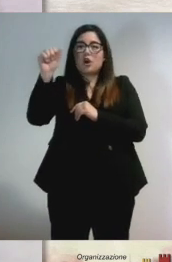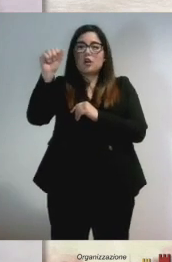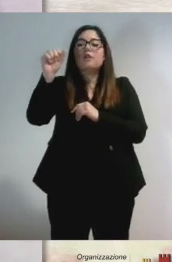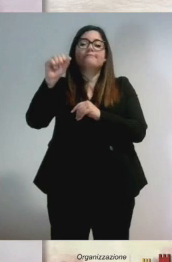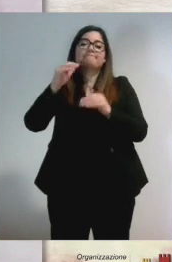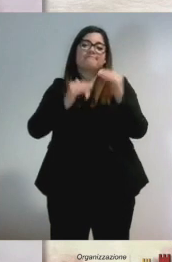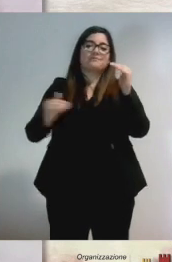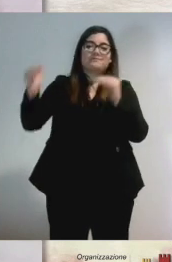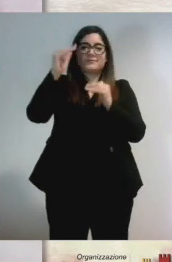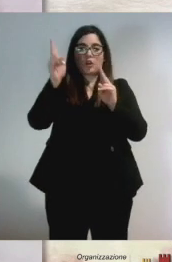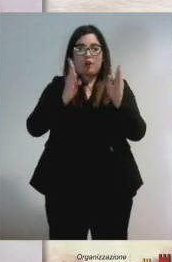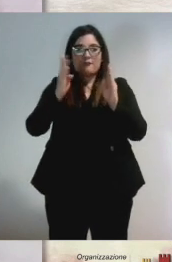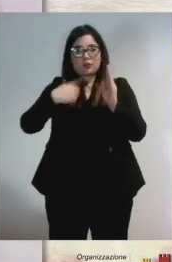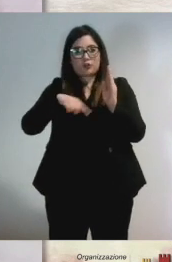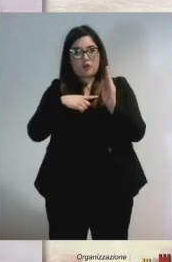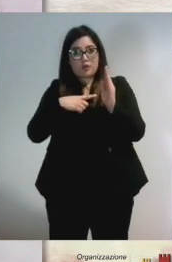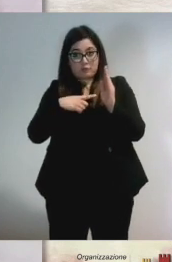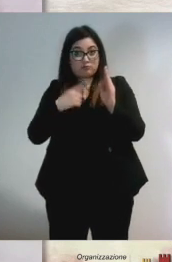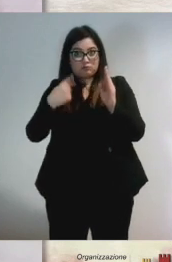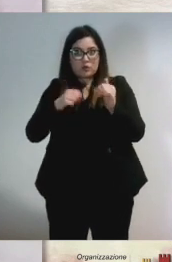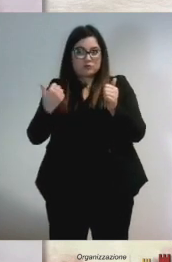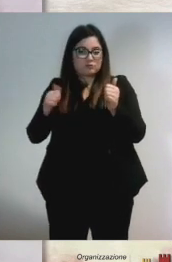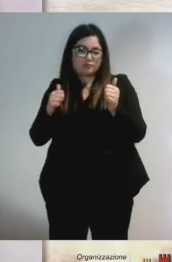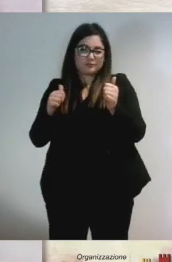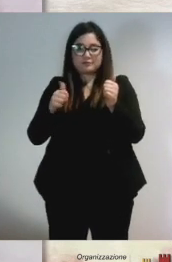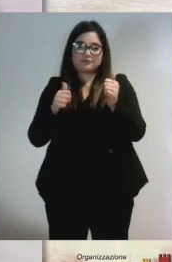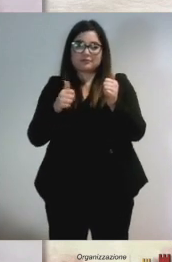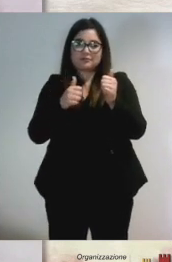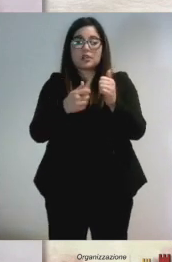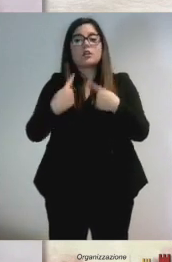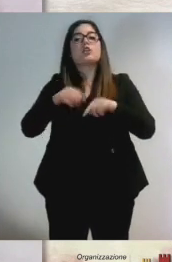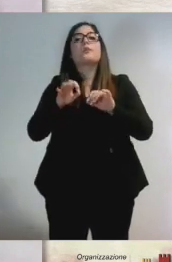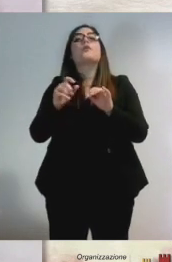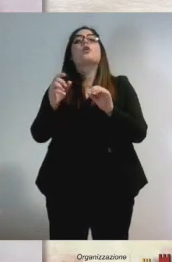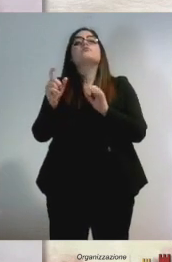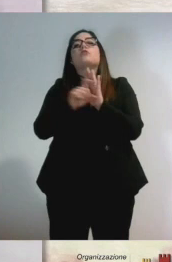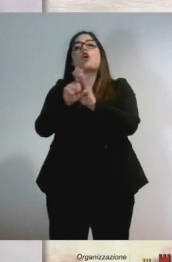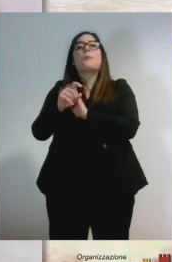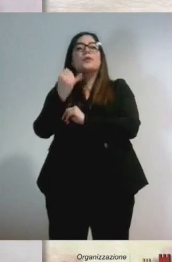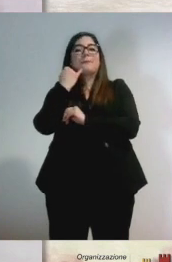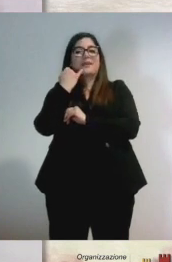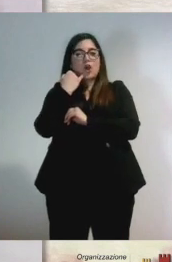abitazioni e lo dobbiamo fare soprattutto nei comuni più piccoli per dare delle alternative